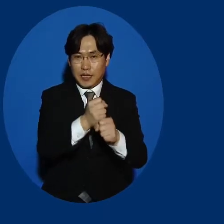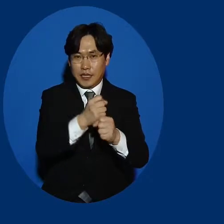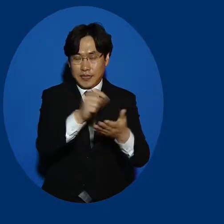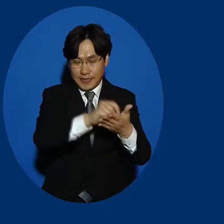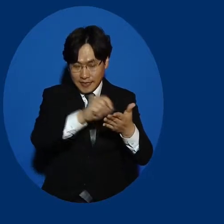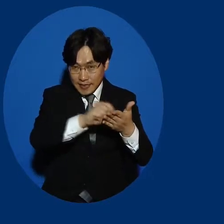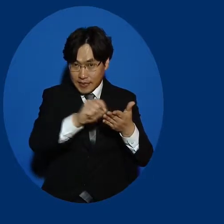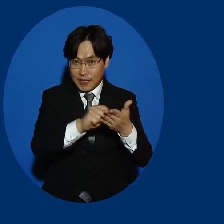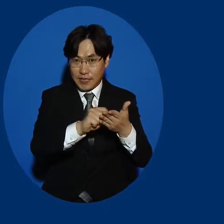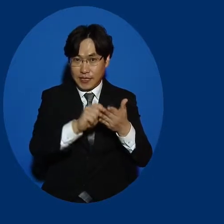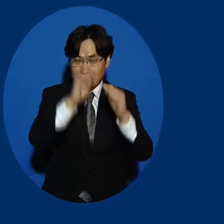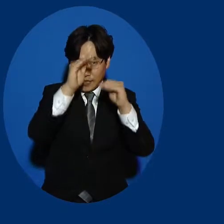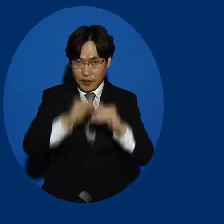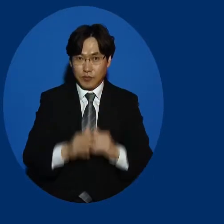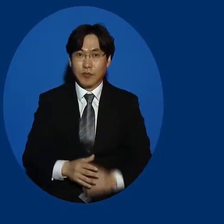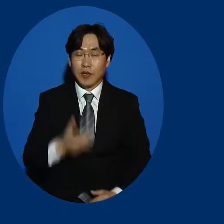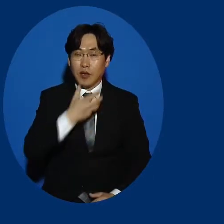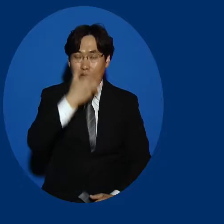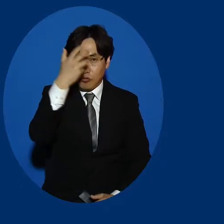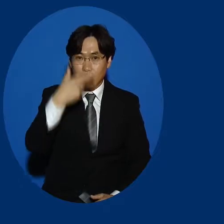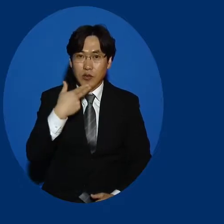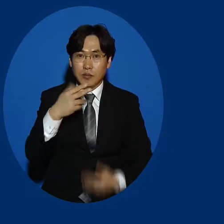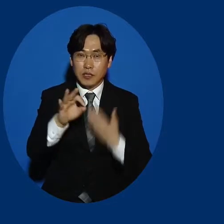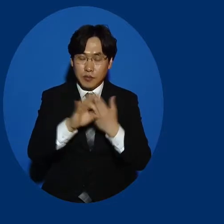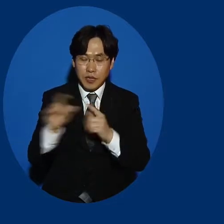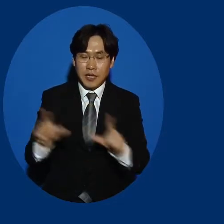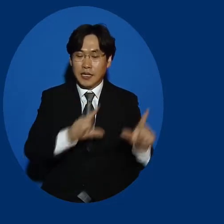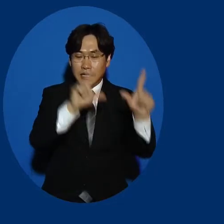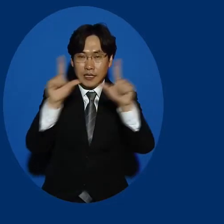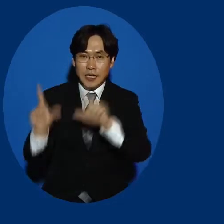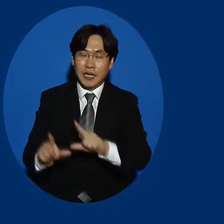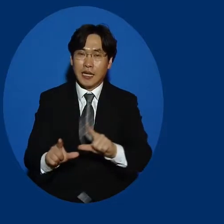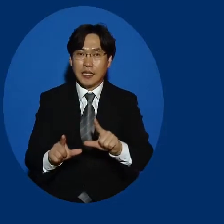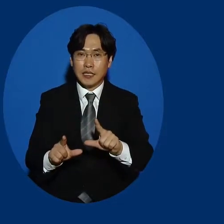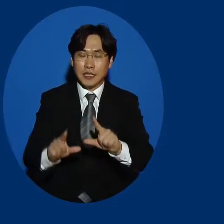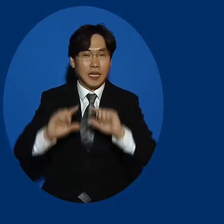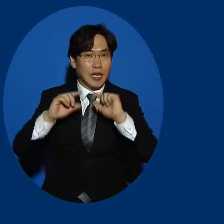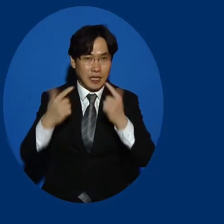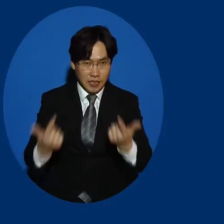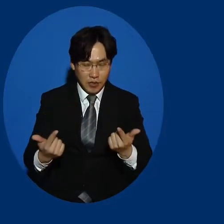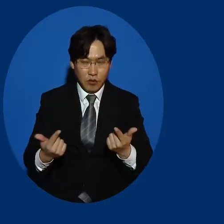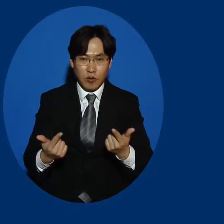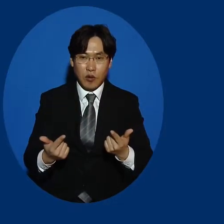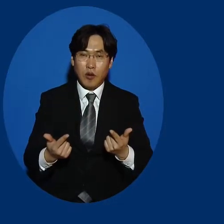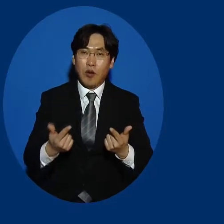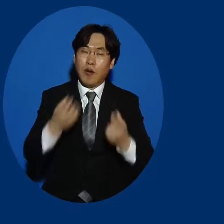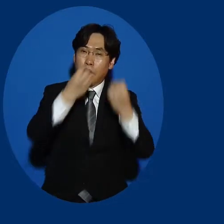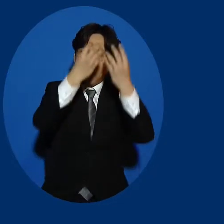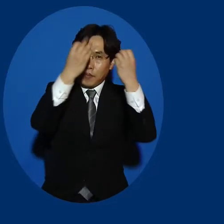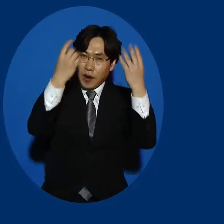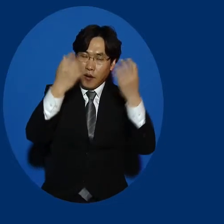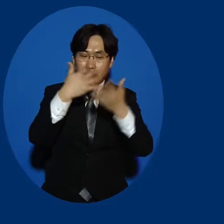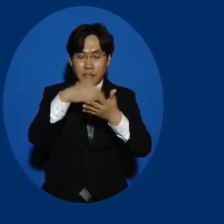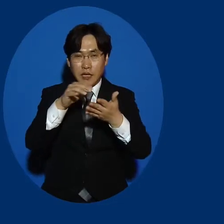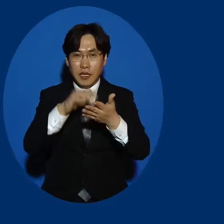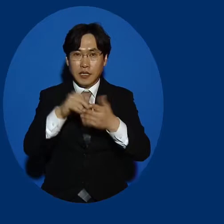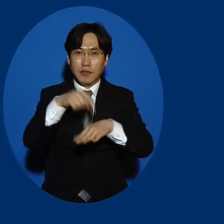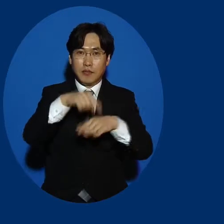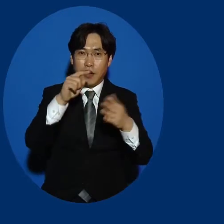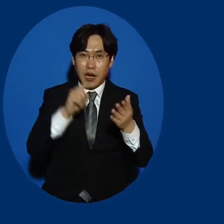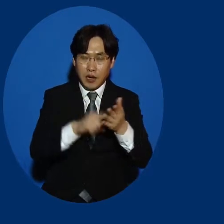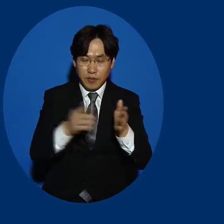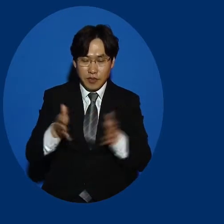되겠습니다. 꿈꾸지 않으면 사는 게 아니라고 별 해는 마음으로 없는